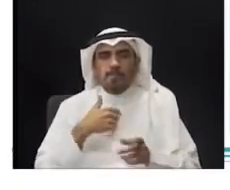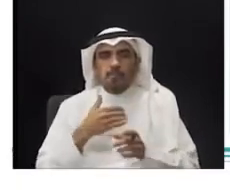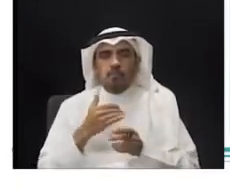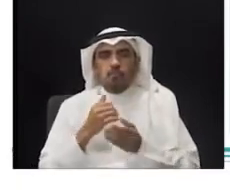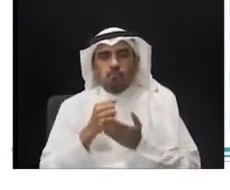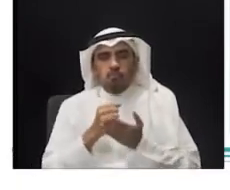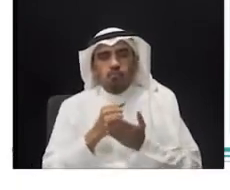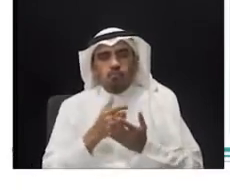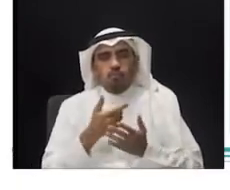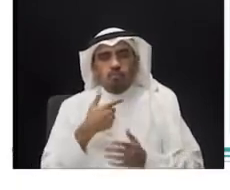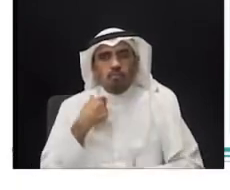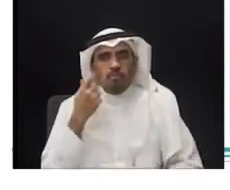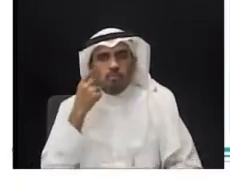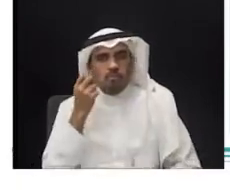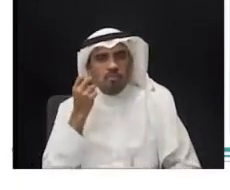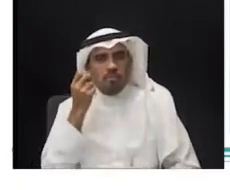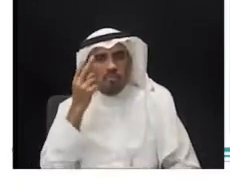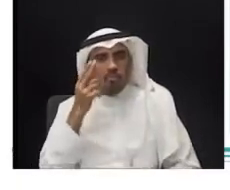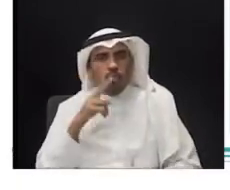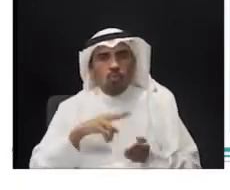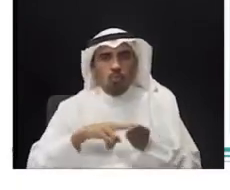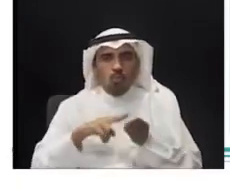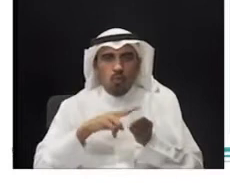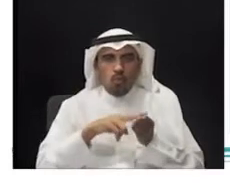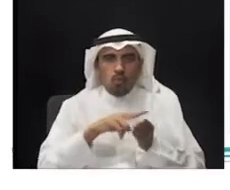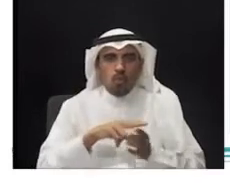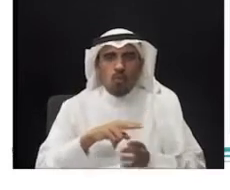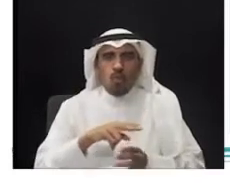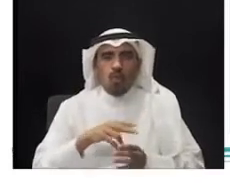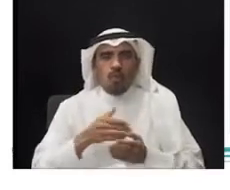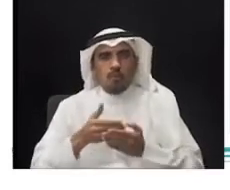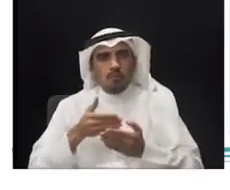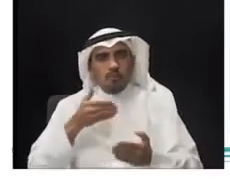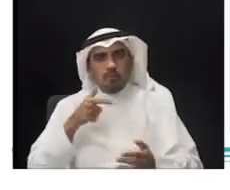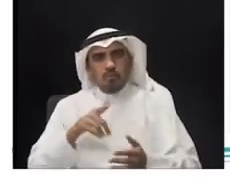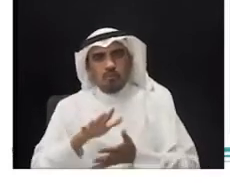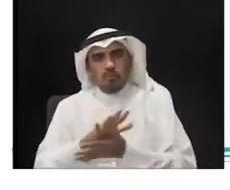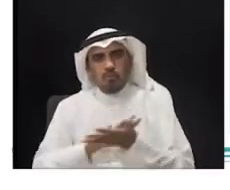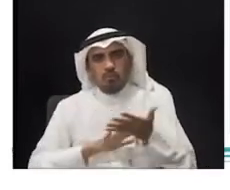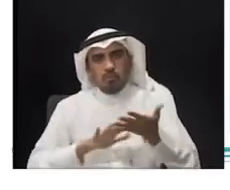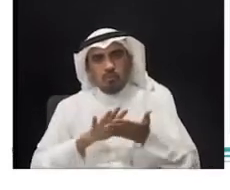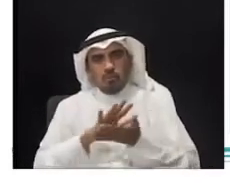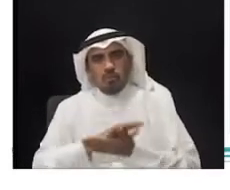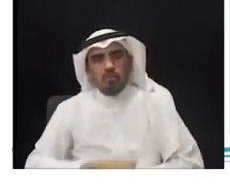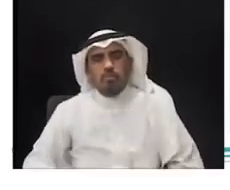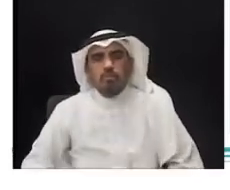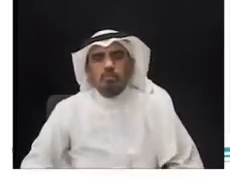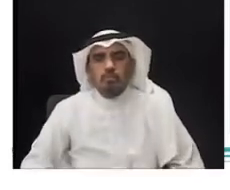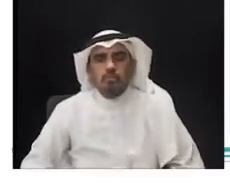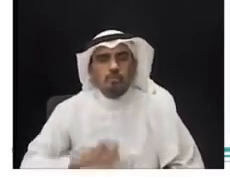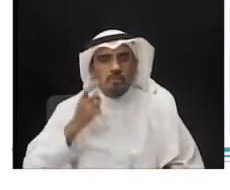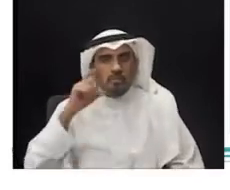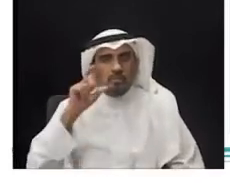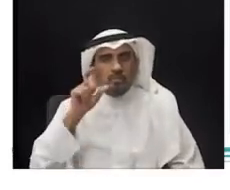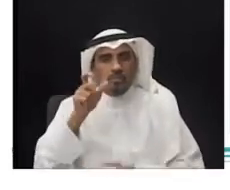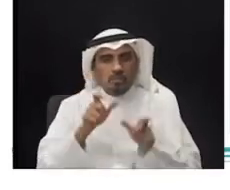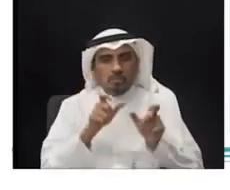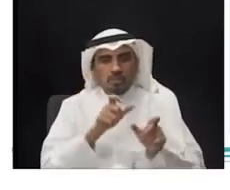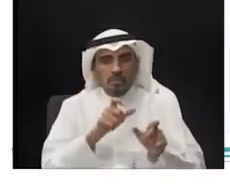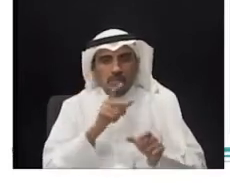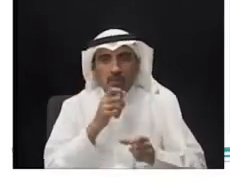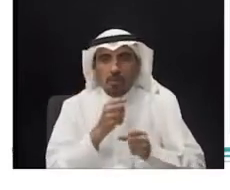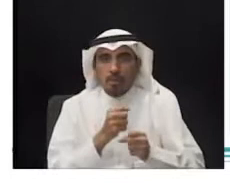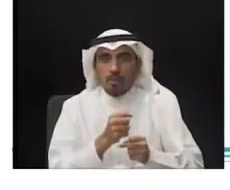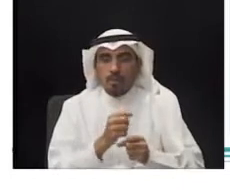ممكن أن نساهم بها أو نقترح حلول لنتجاوز هذه المشكلة؟